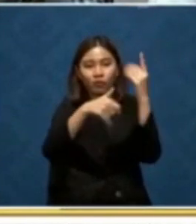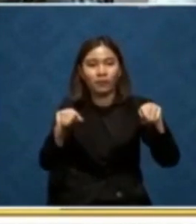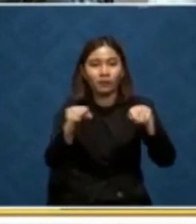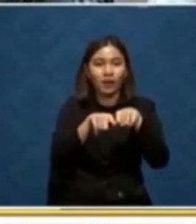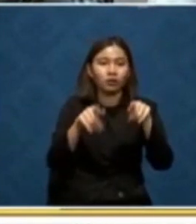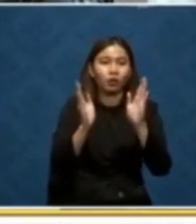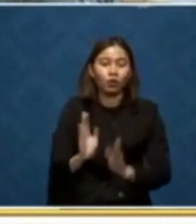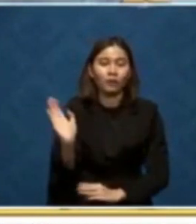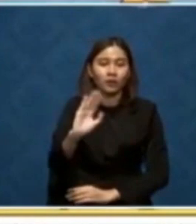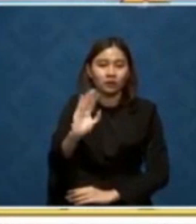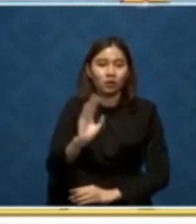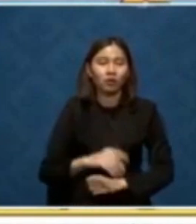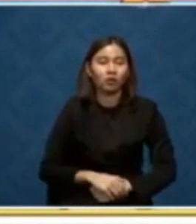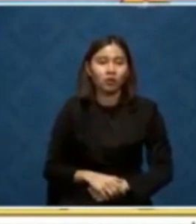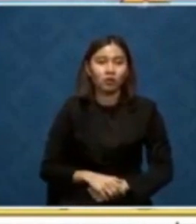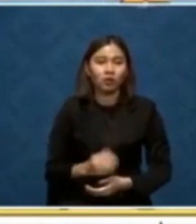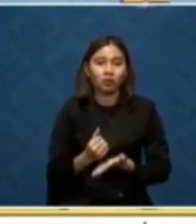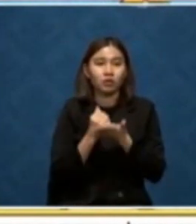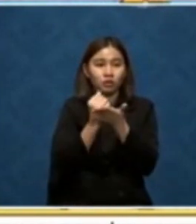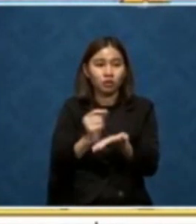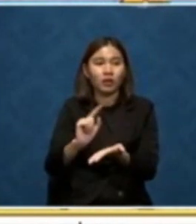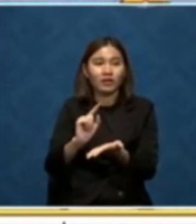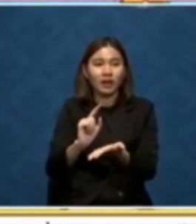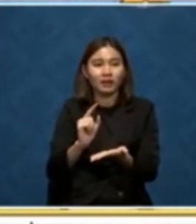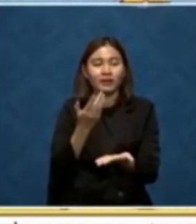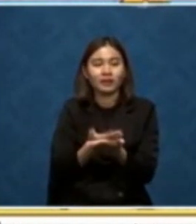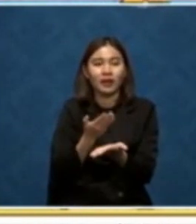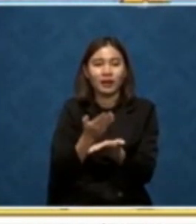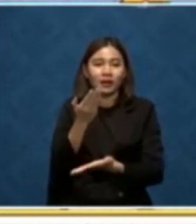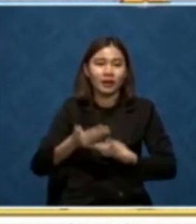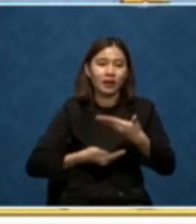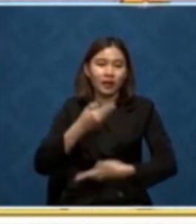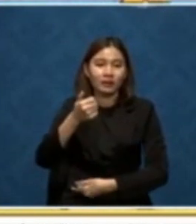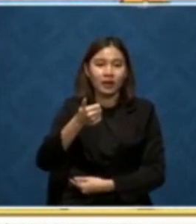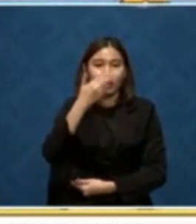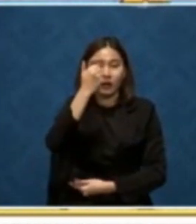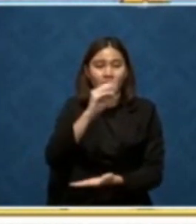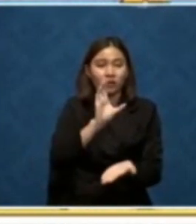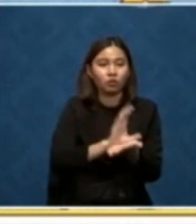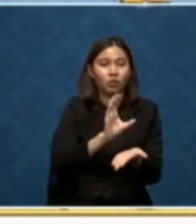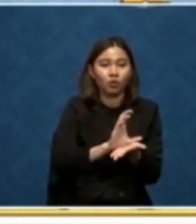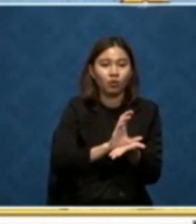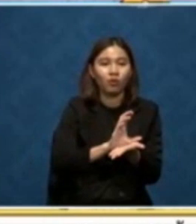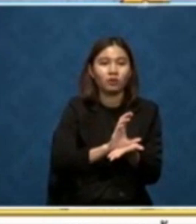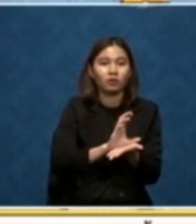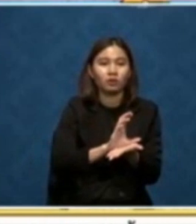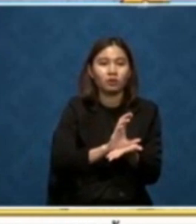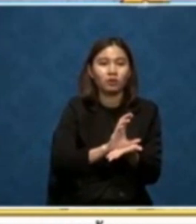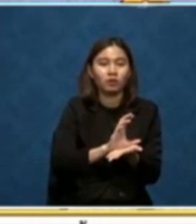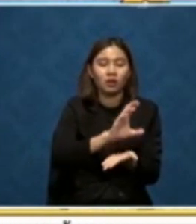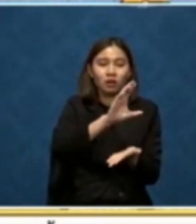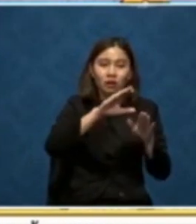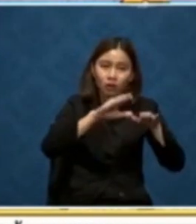คนส่งผลให้เกิดสมดุลด้านราคาเนื่องจากต้นทุนการเก็บเกี่ยวที่ลดลง